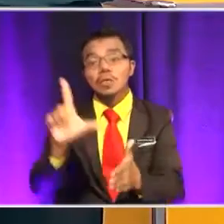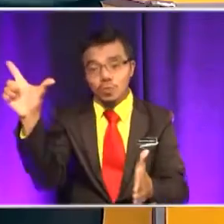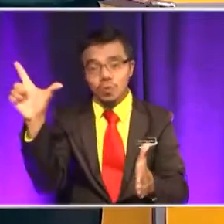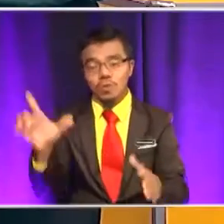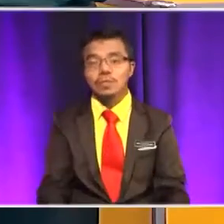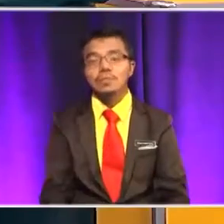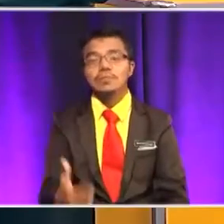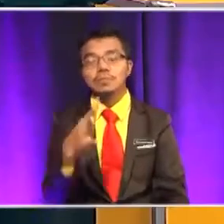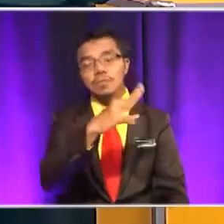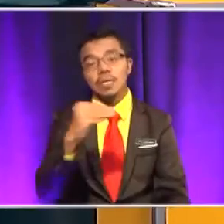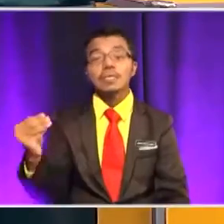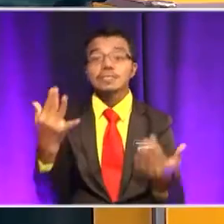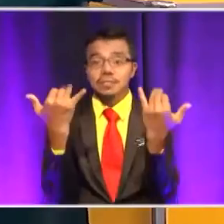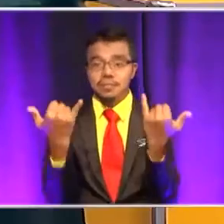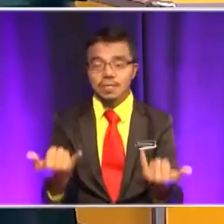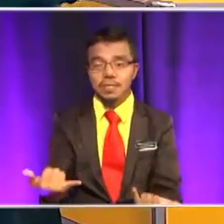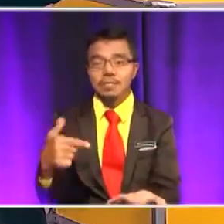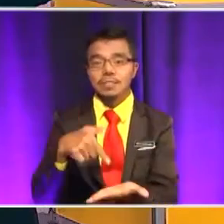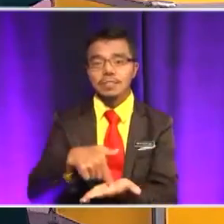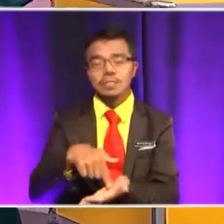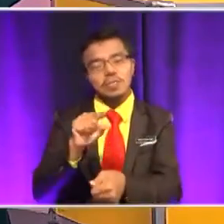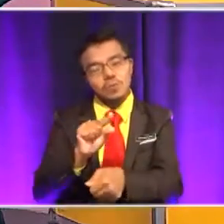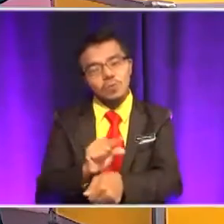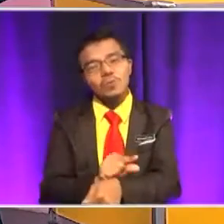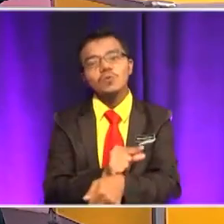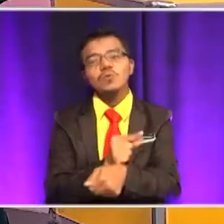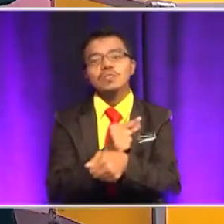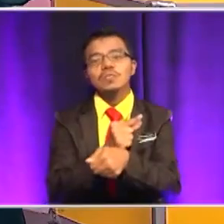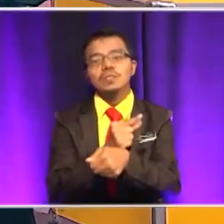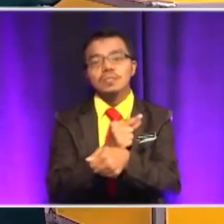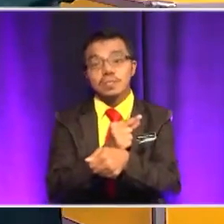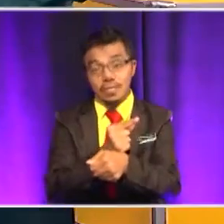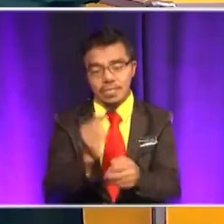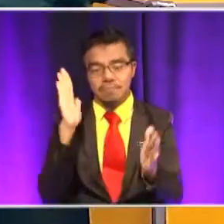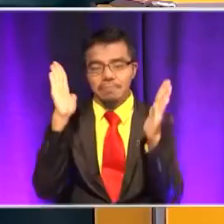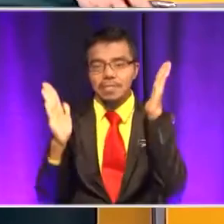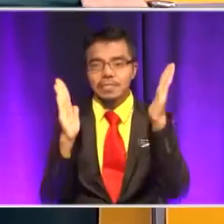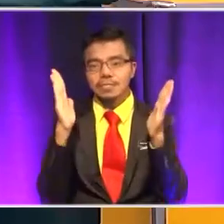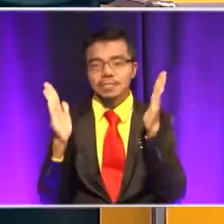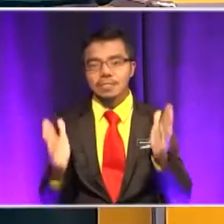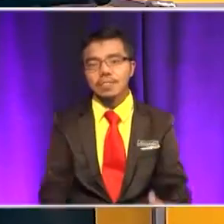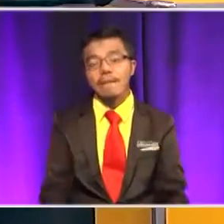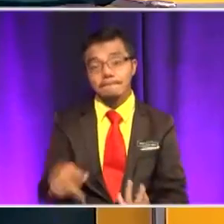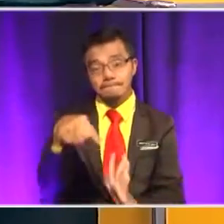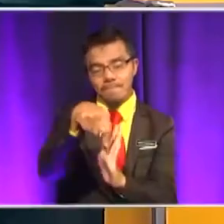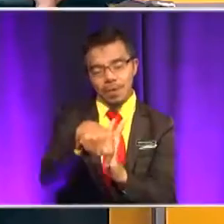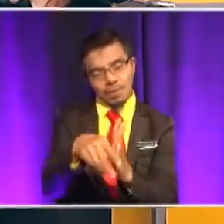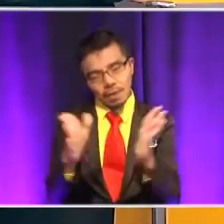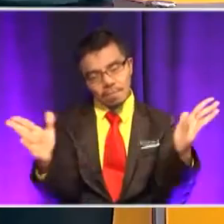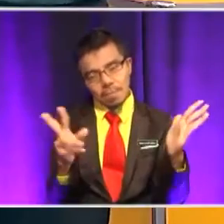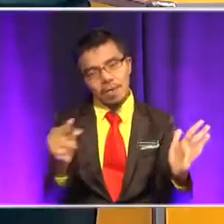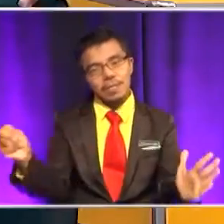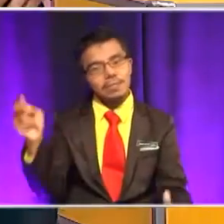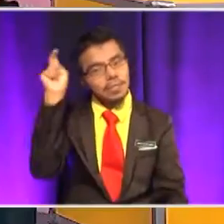Kerajaan kita memberikan insentif juga dan sebagainya Itu yang terbaiklah Oke untuk perkembangan teknologi Oke seterusnya